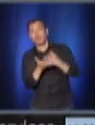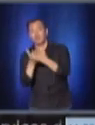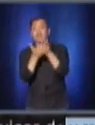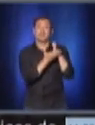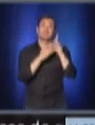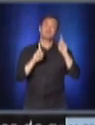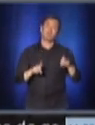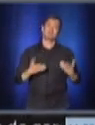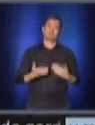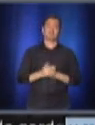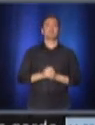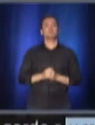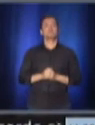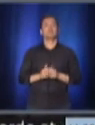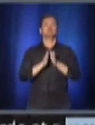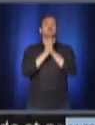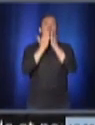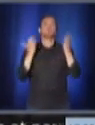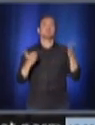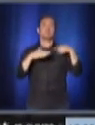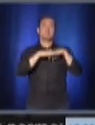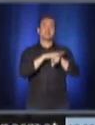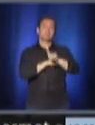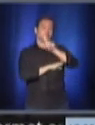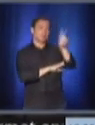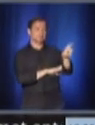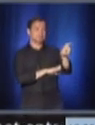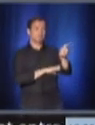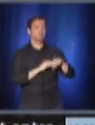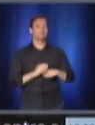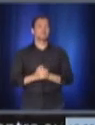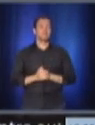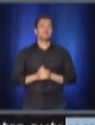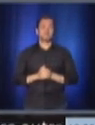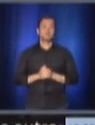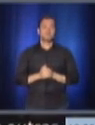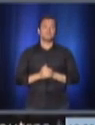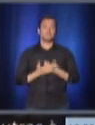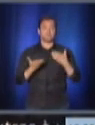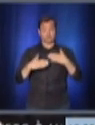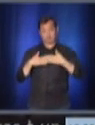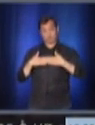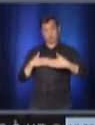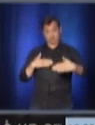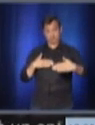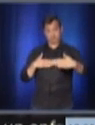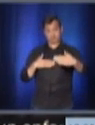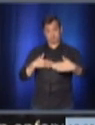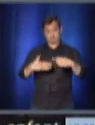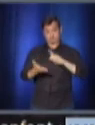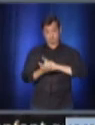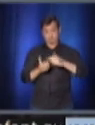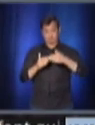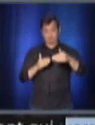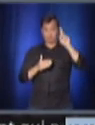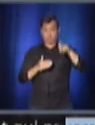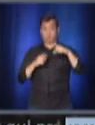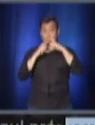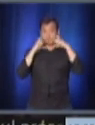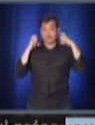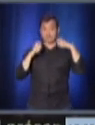Carabin du journal Métro. Bonjour, messieurs. On est à une semaine, là, exactement, du port obligatoire du masque dans le